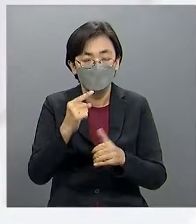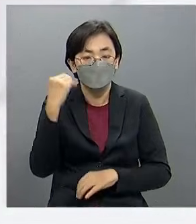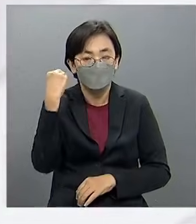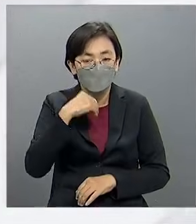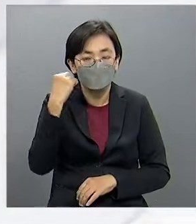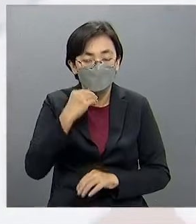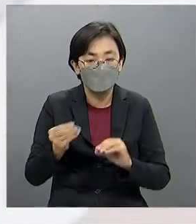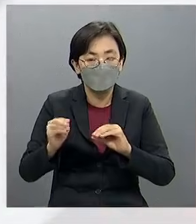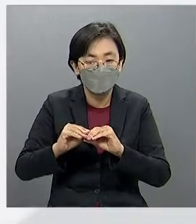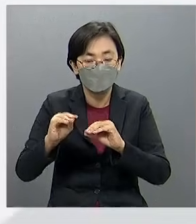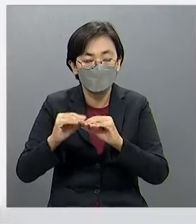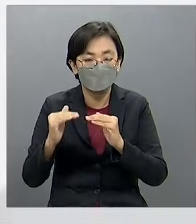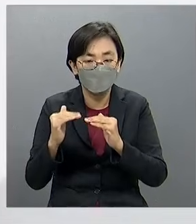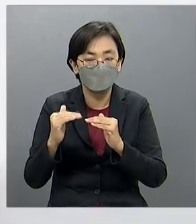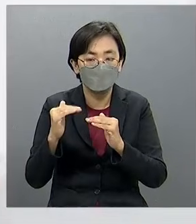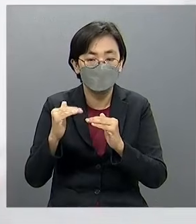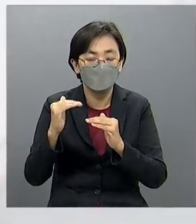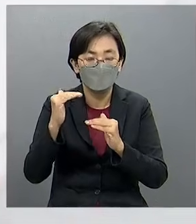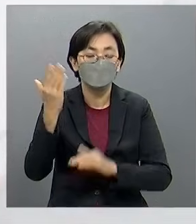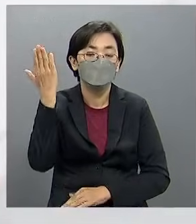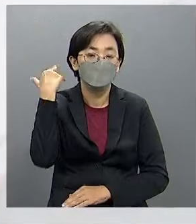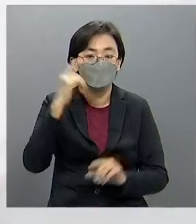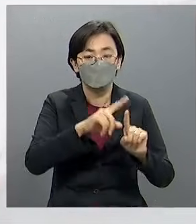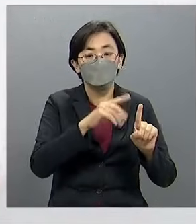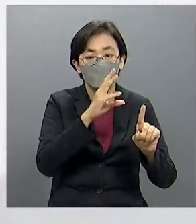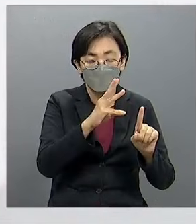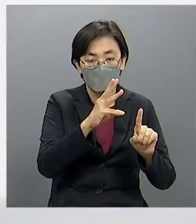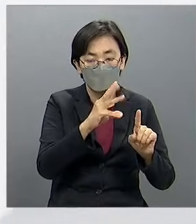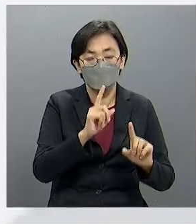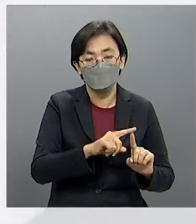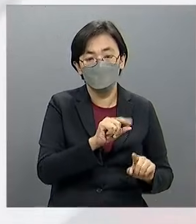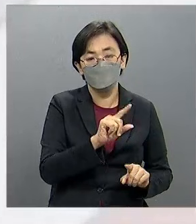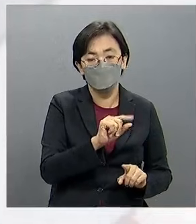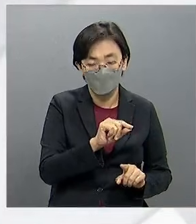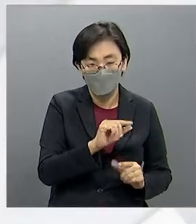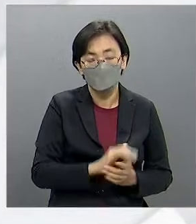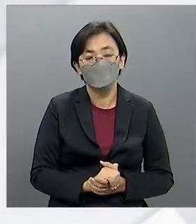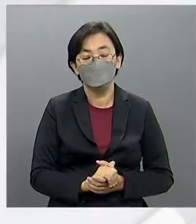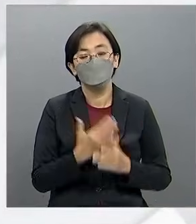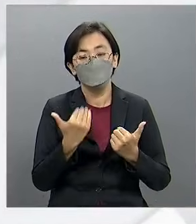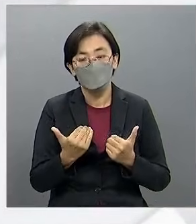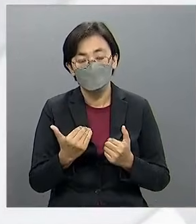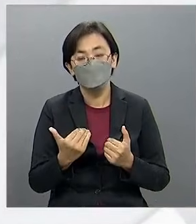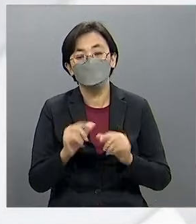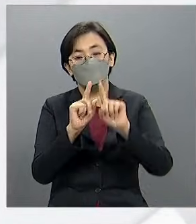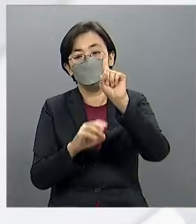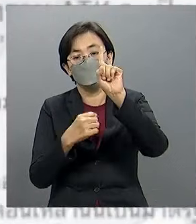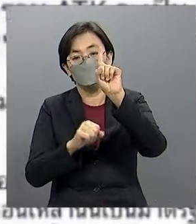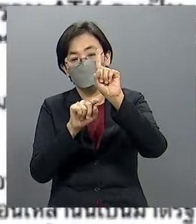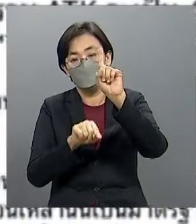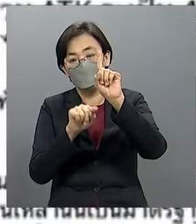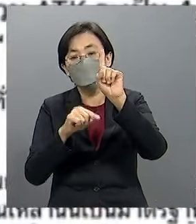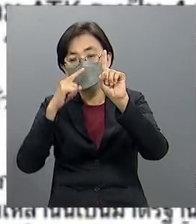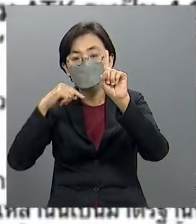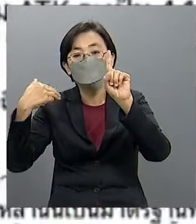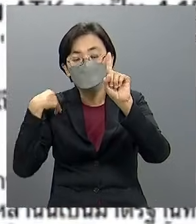นื่องจากเดิมช่วงมิถุนายนอยู่อันดับ20ของโลกปัจจุบันติดท็อป10มาตลอดสะท้อนให้เห็นว่ายังไม่สาม